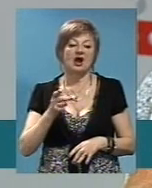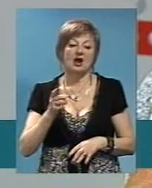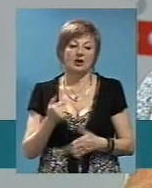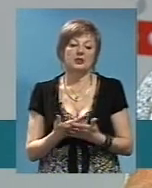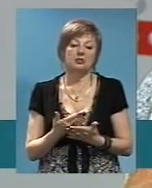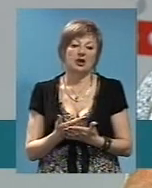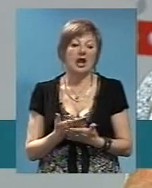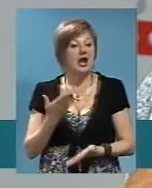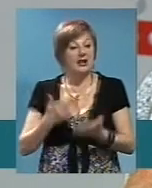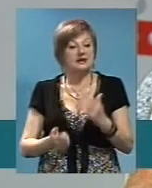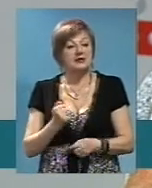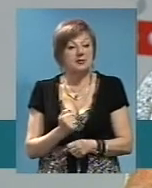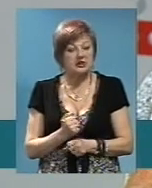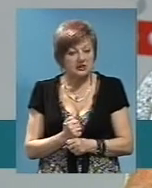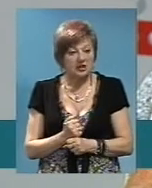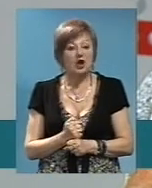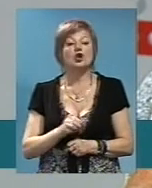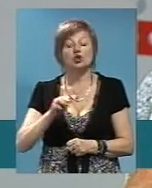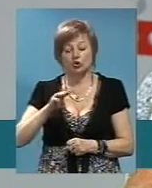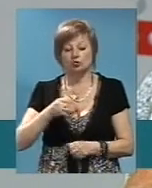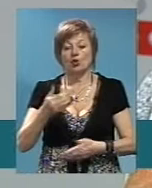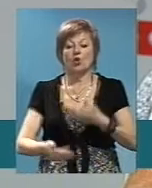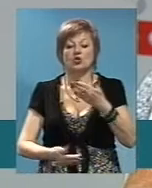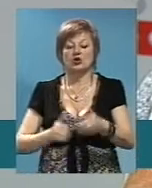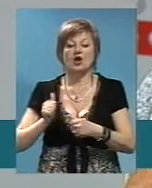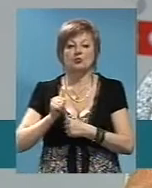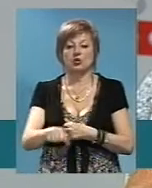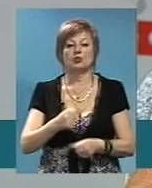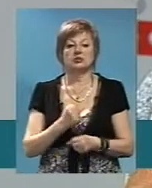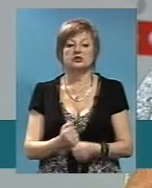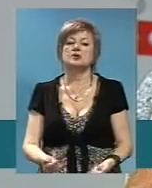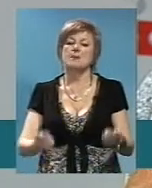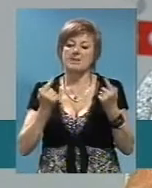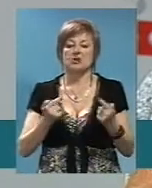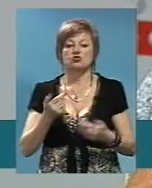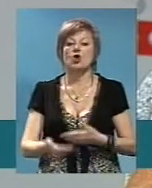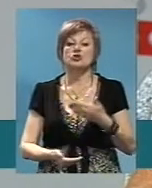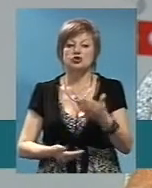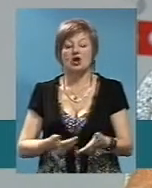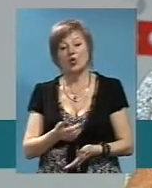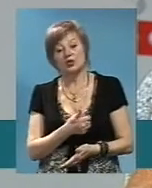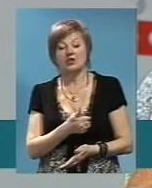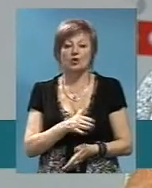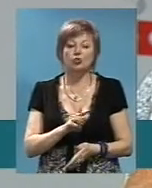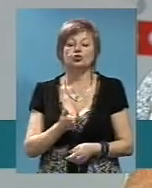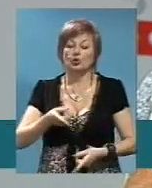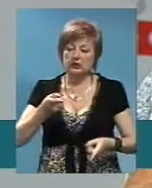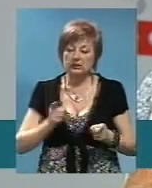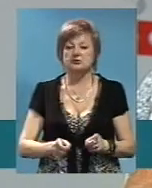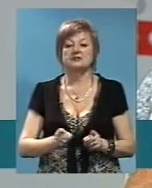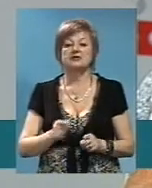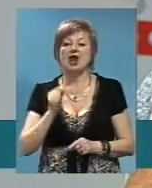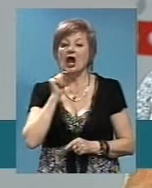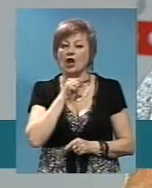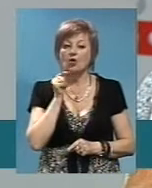зробили, уже б крок вперед наші громади зробили б величезний крок. Хотіли б ми чи не хотіли, але дійсно,